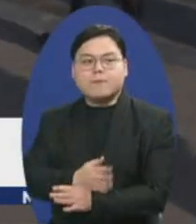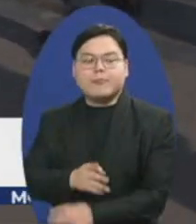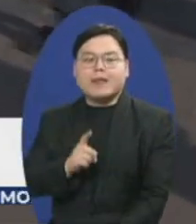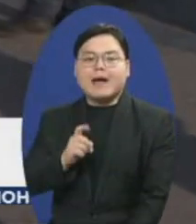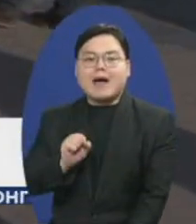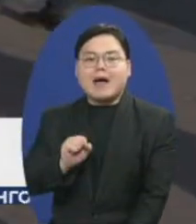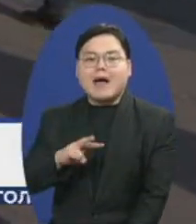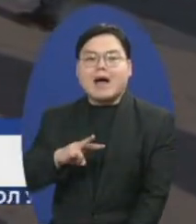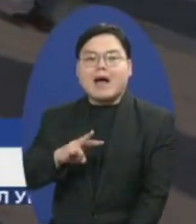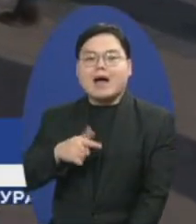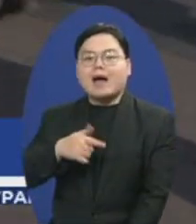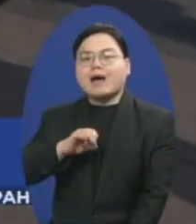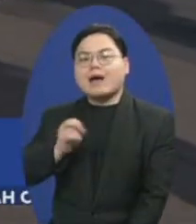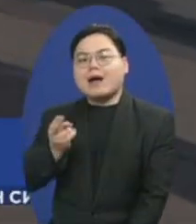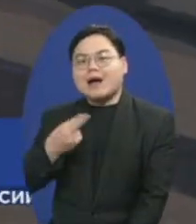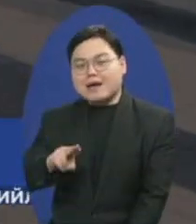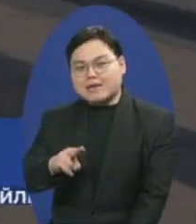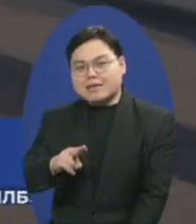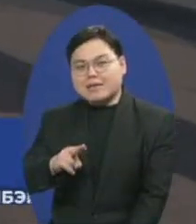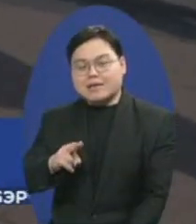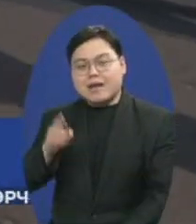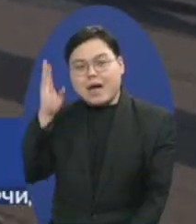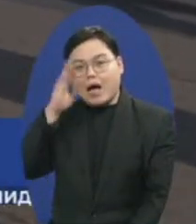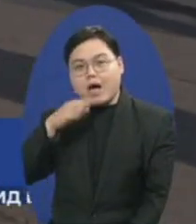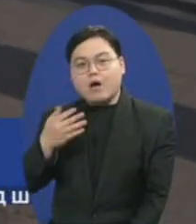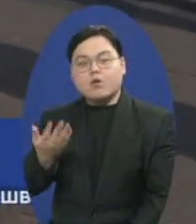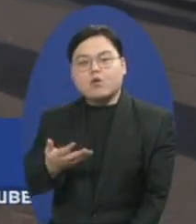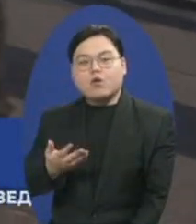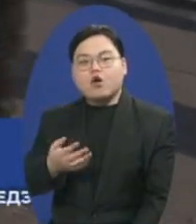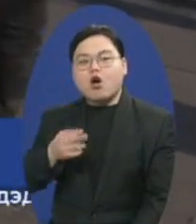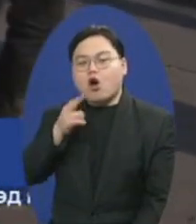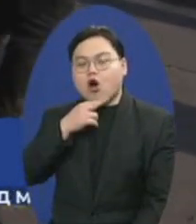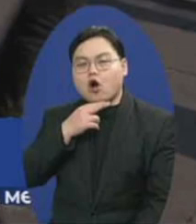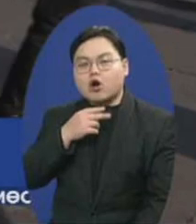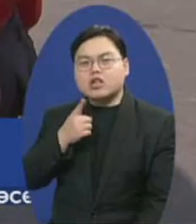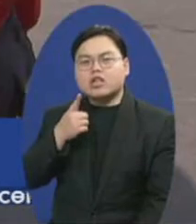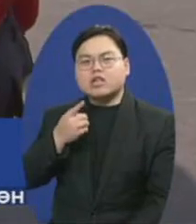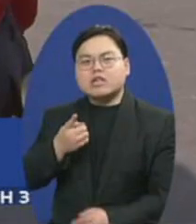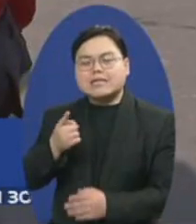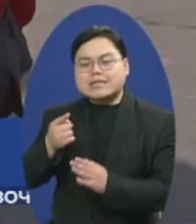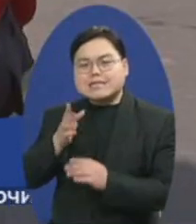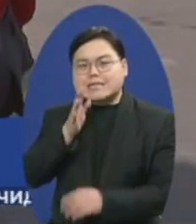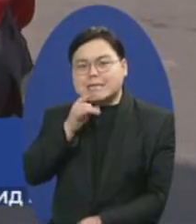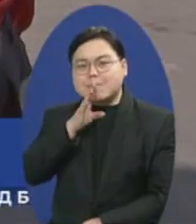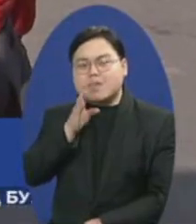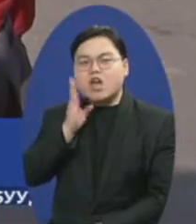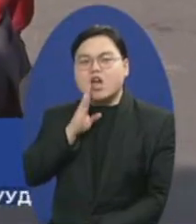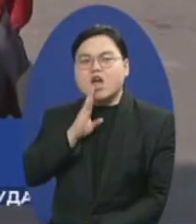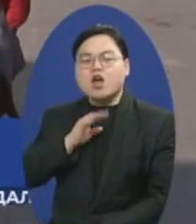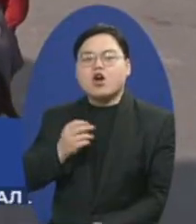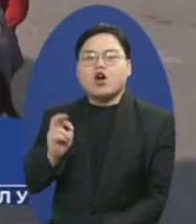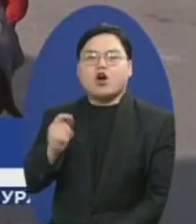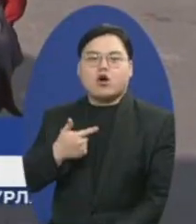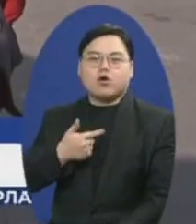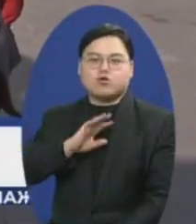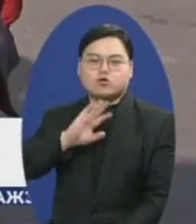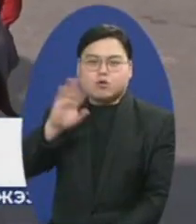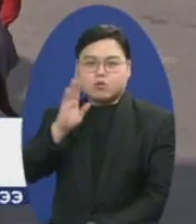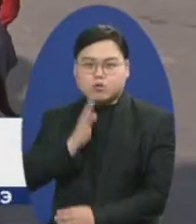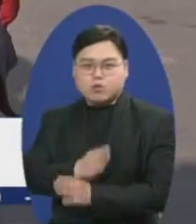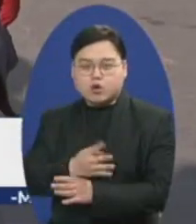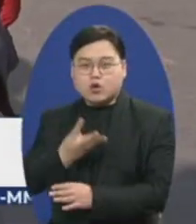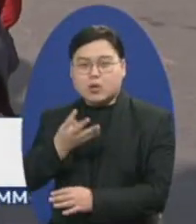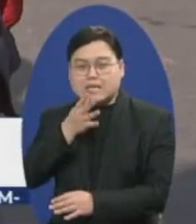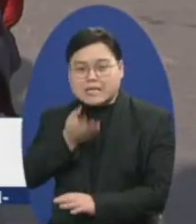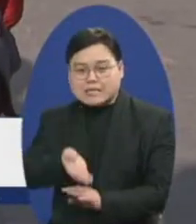Хангард бол өргө толгойлсон 16 мянган гаруй аавын нэг. Түүний охиныг ой гарантай байхад ээж нь өрхөд явжээ. Охин одоо 4 ой хүрсэн ч ээж нь эргэж